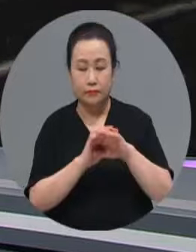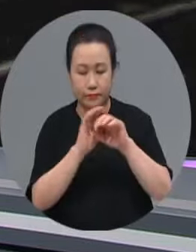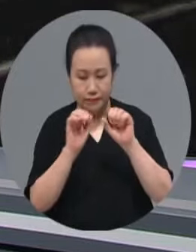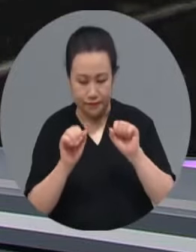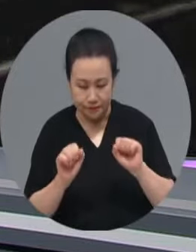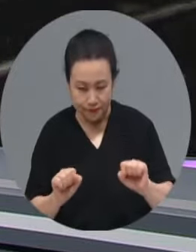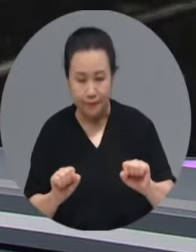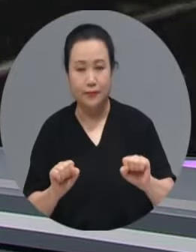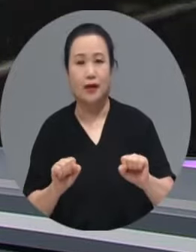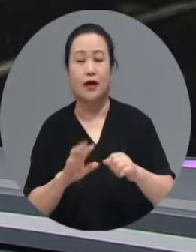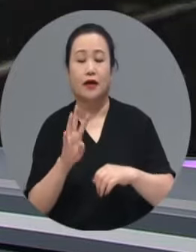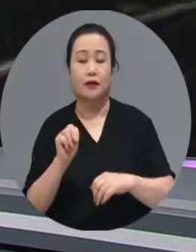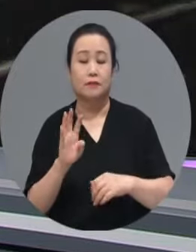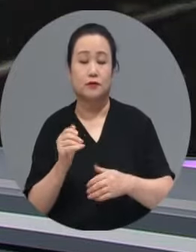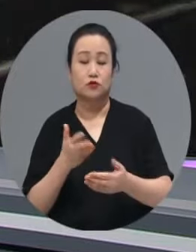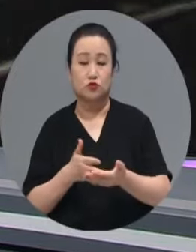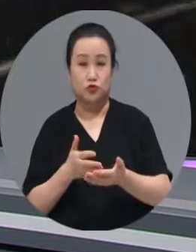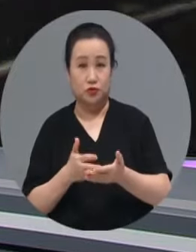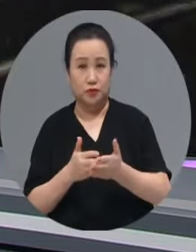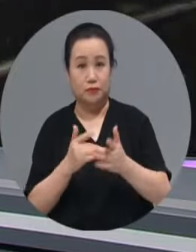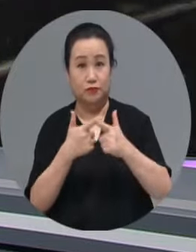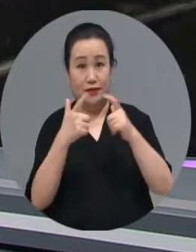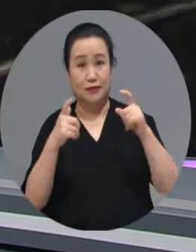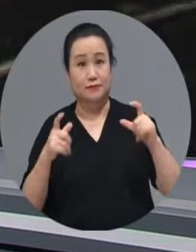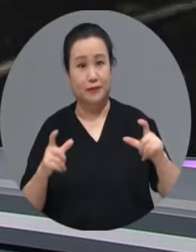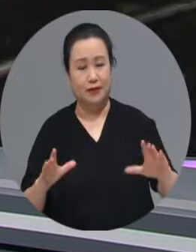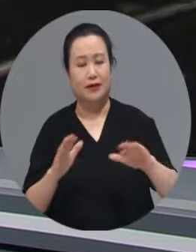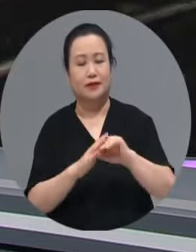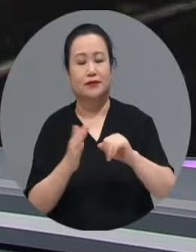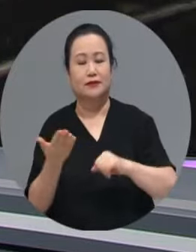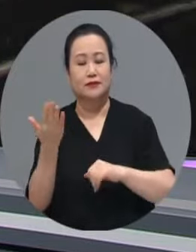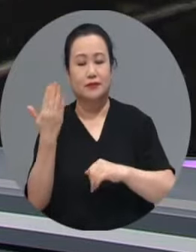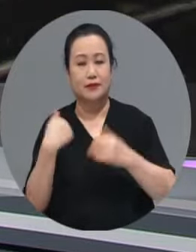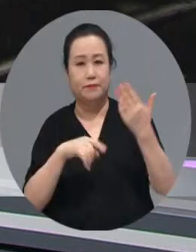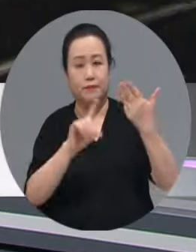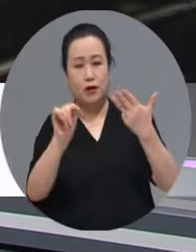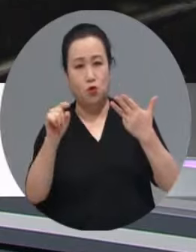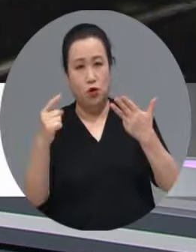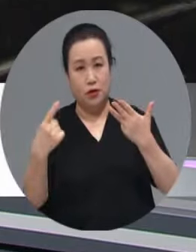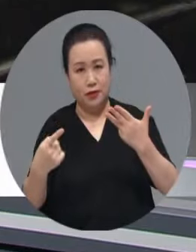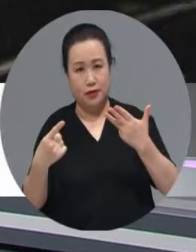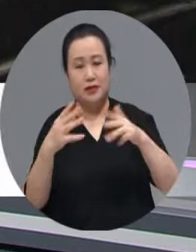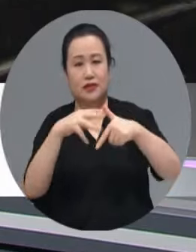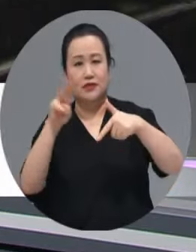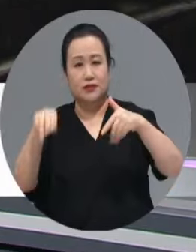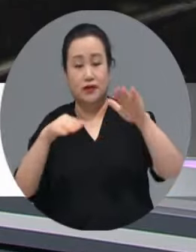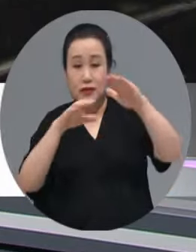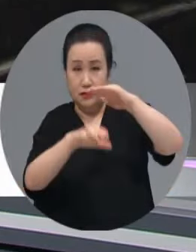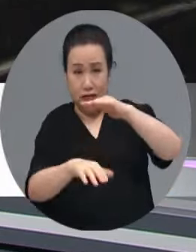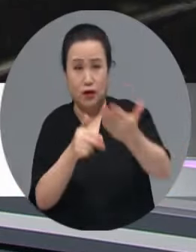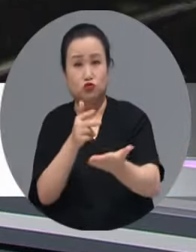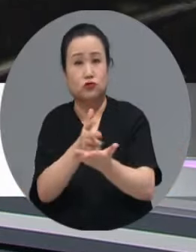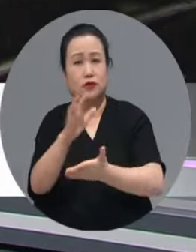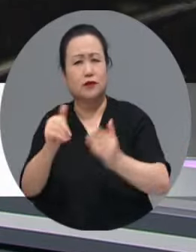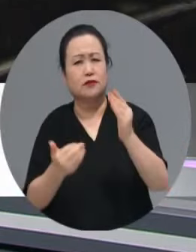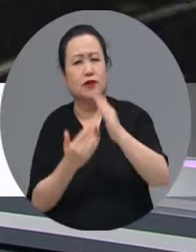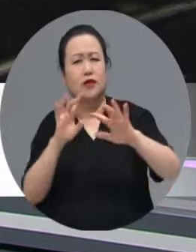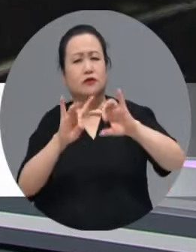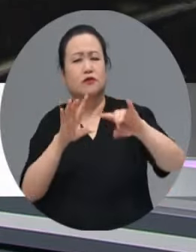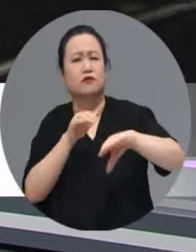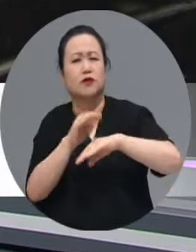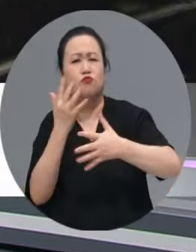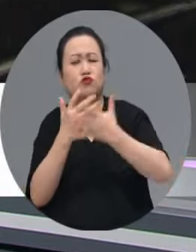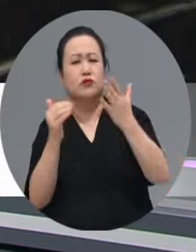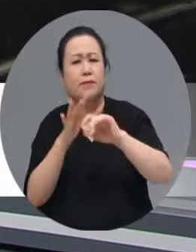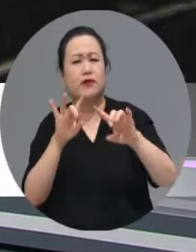네, 시청자 여러분 안녕하십니까. MBC 뉴스데스크 부산입니다. 지난 1일 인천의 한 아파트 지하 주차장에서 발생한 전기차